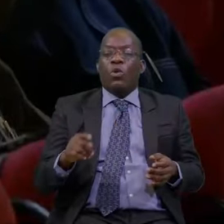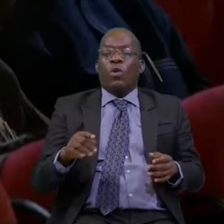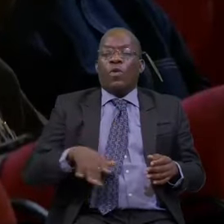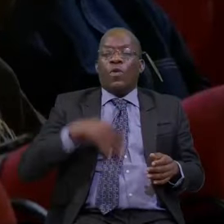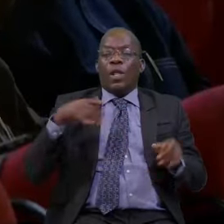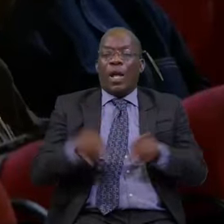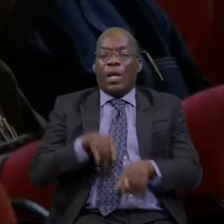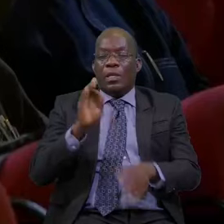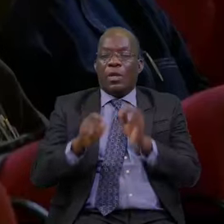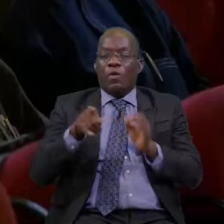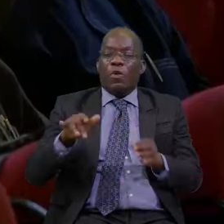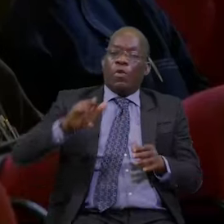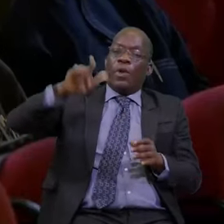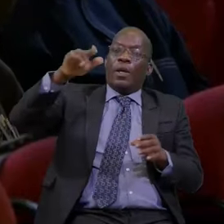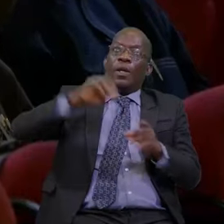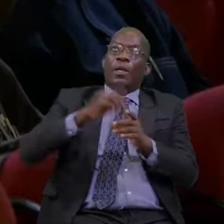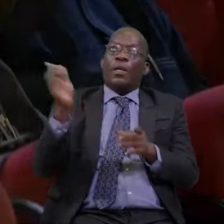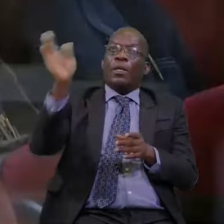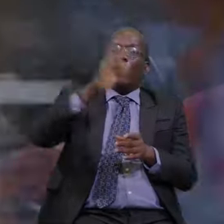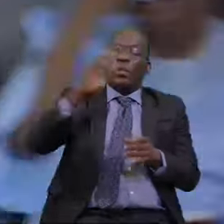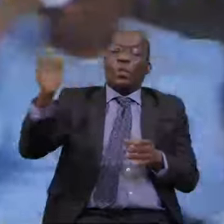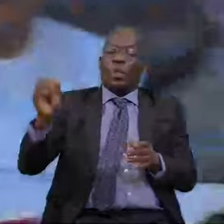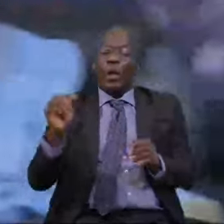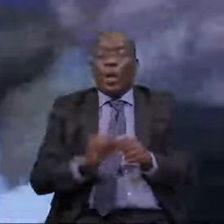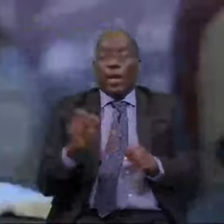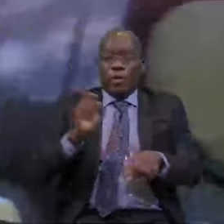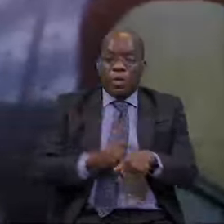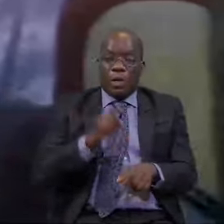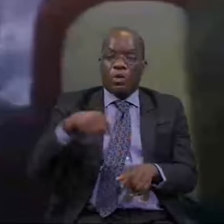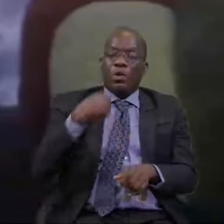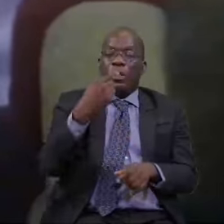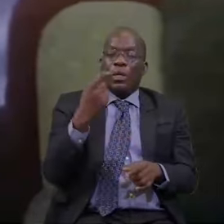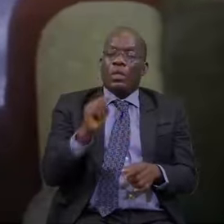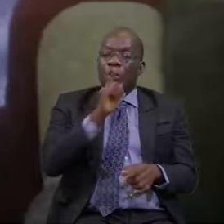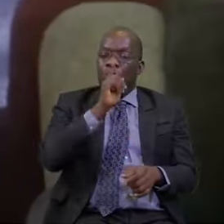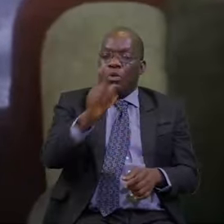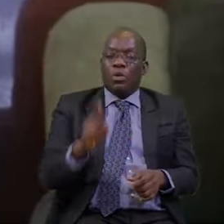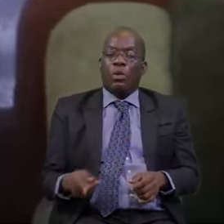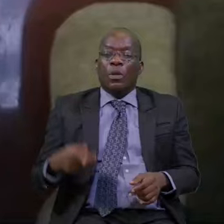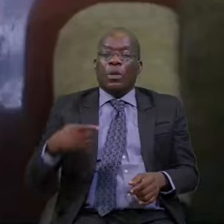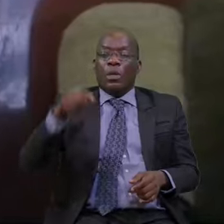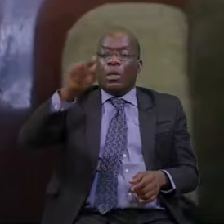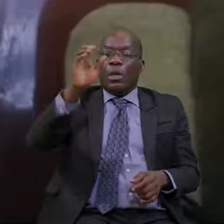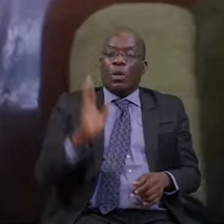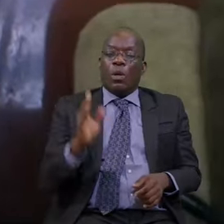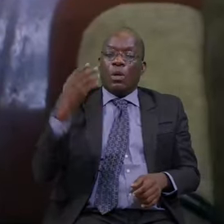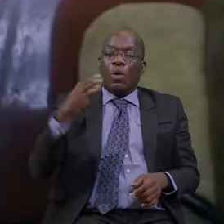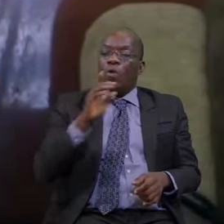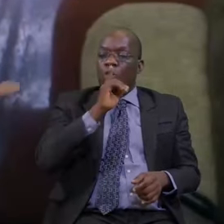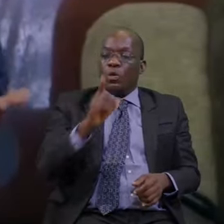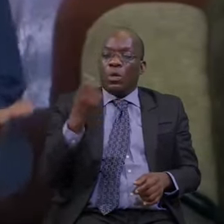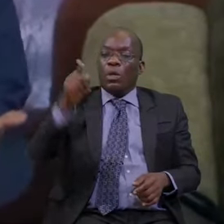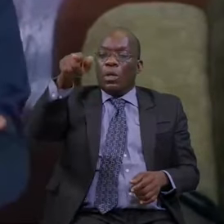un oiseau libéré dans les airs. Et à tout moment que tu dis la vérité, le Dieu de vérité et le Dieu